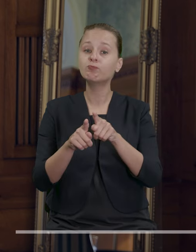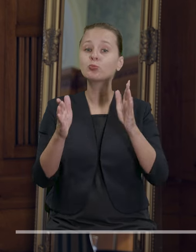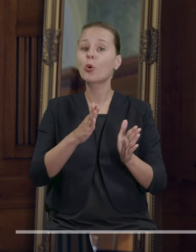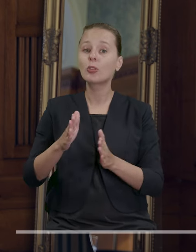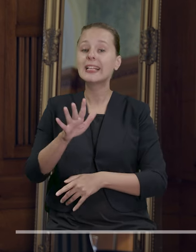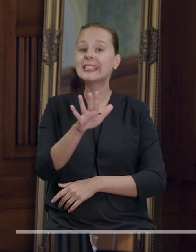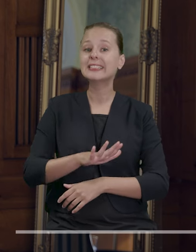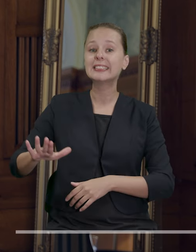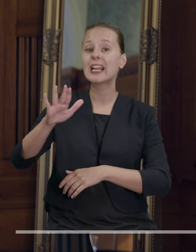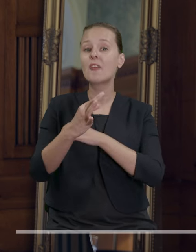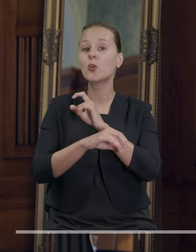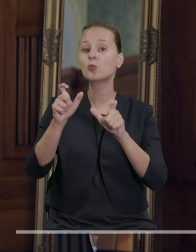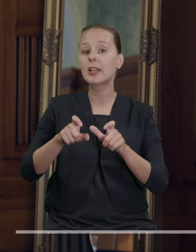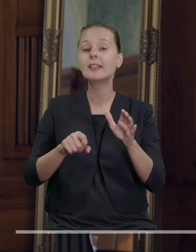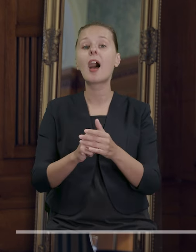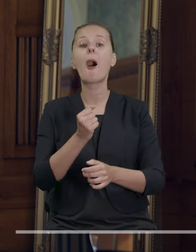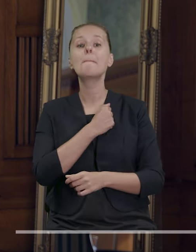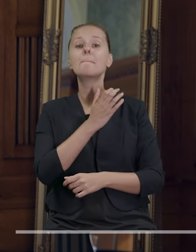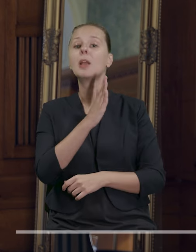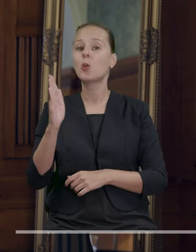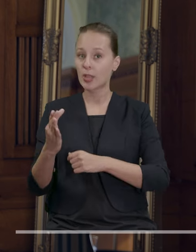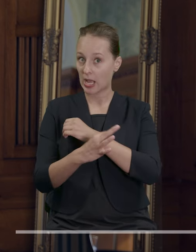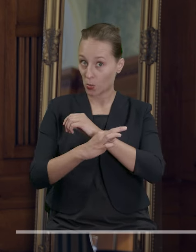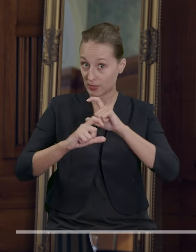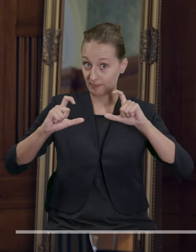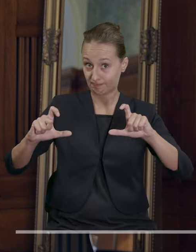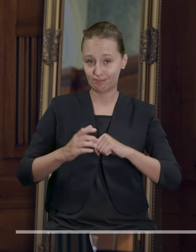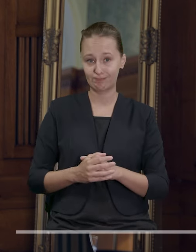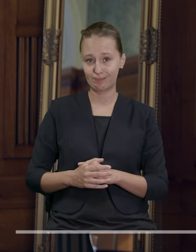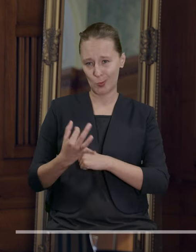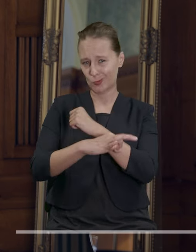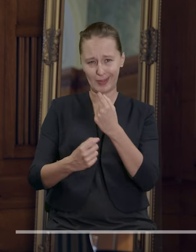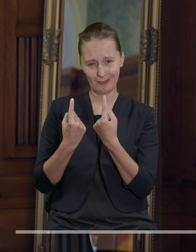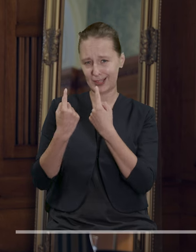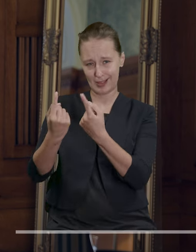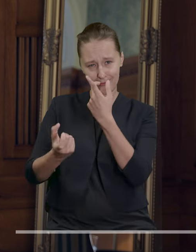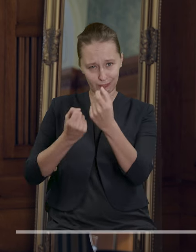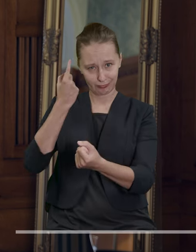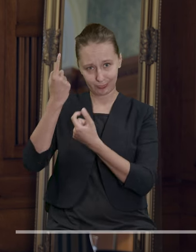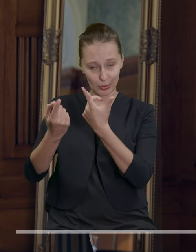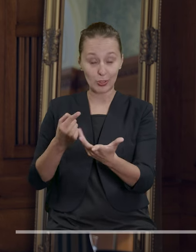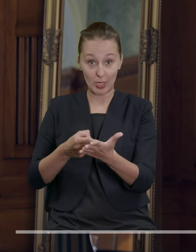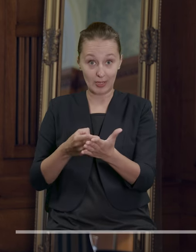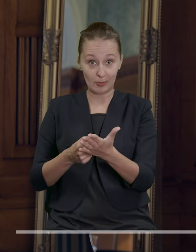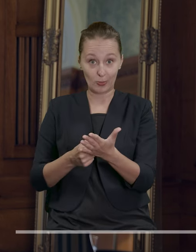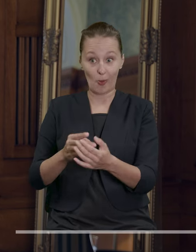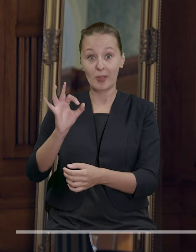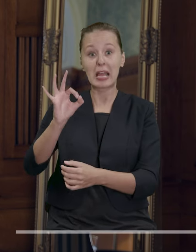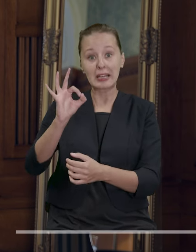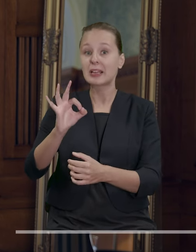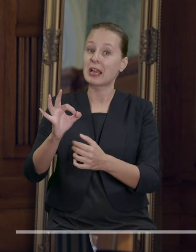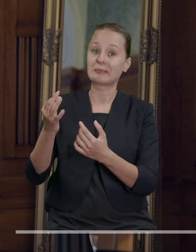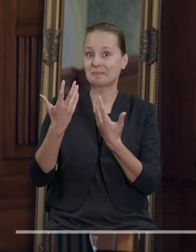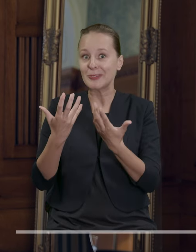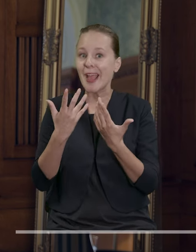również strefę studenta w Bibliotece Uniwersytetu Łódzkiego. Studenci sami ją wymyślili, jest taka, jak